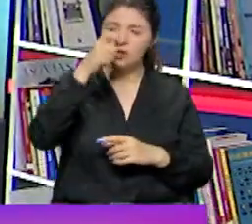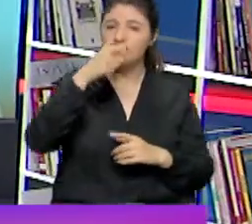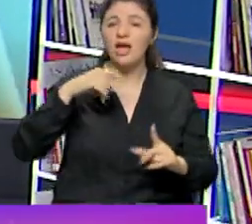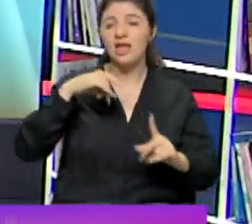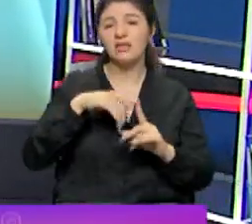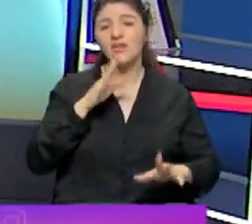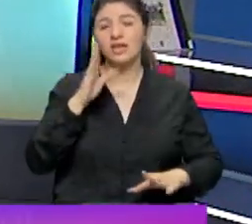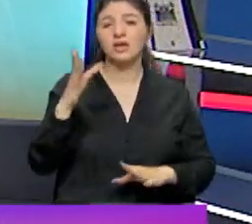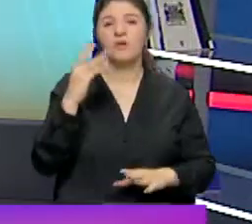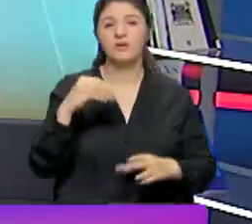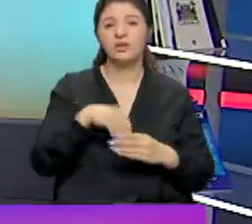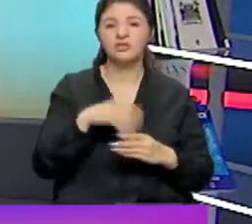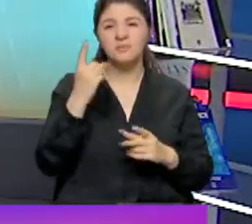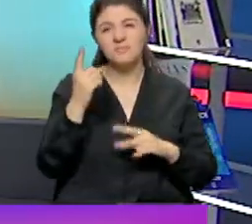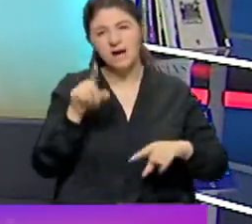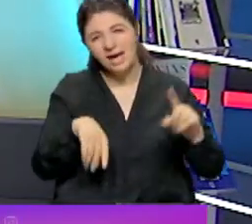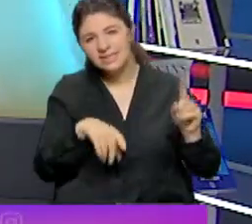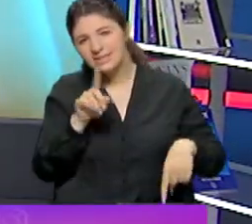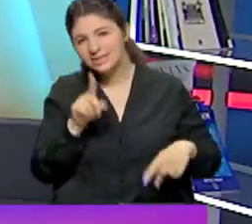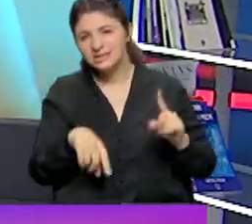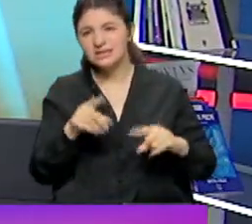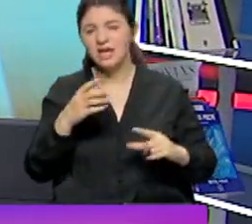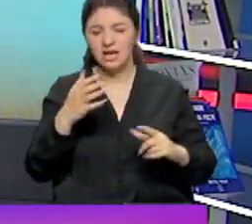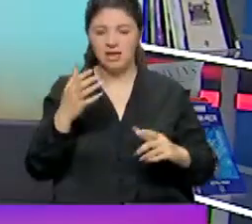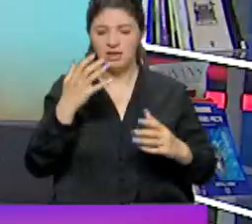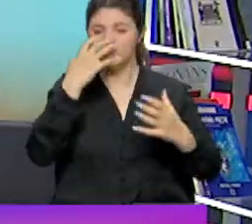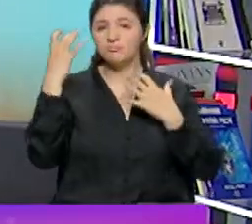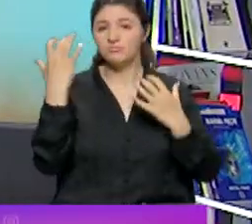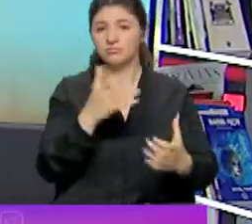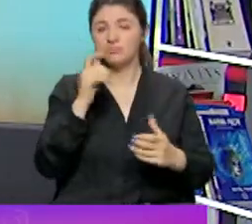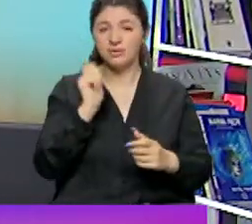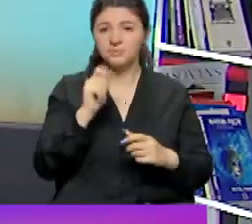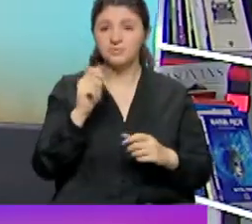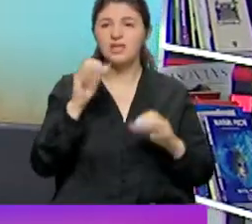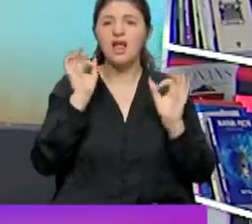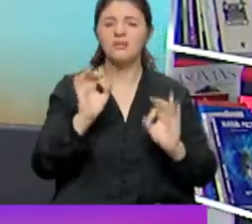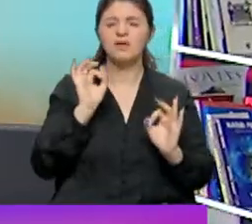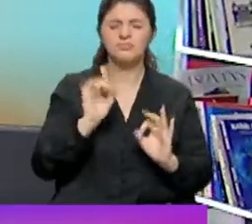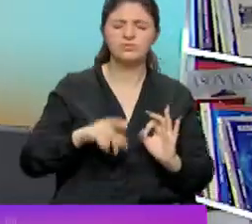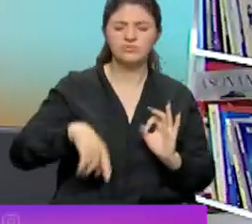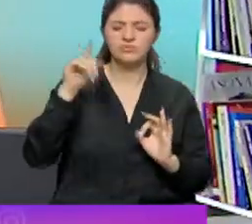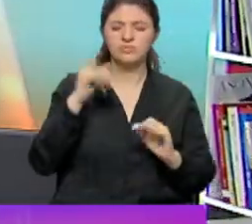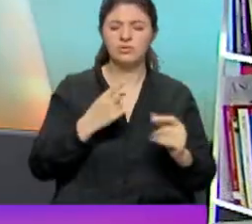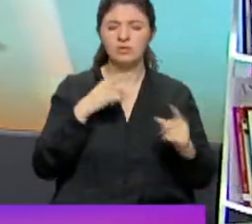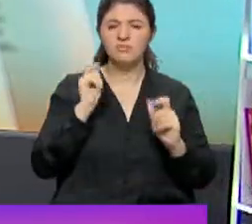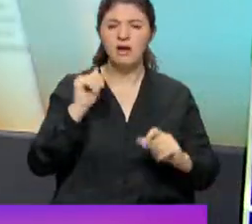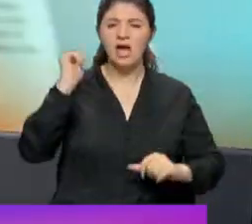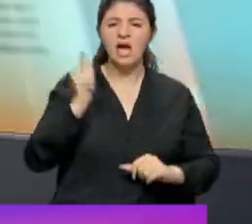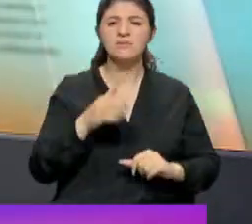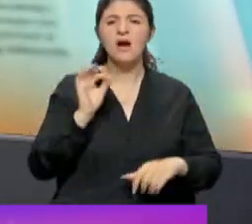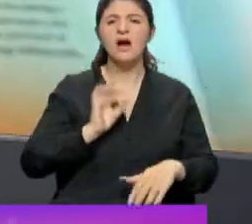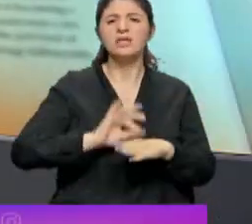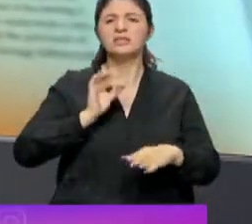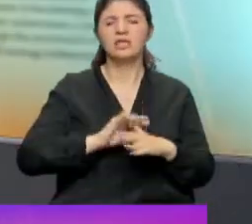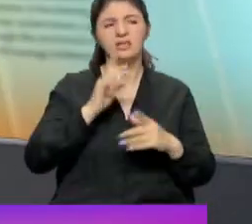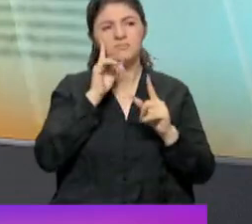Türkiye hedefine ulaşmak için birtakım savuna geldiğimiz daima gündemde tuttuğumuz her zaman